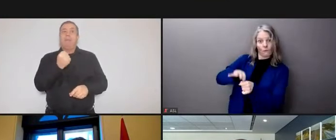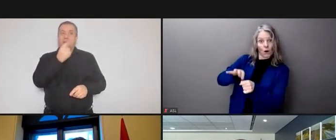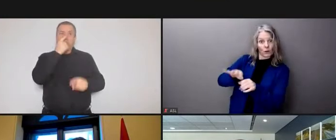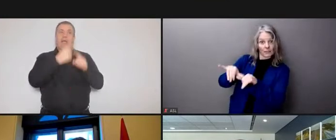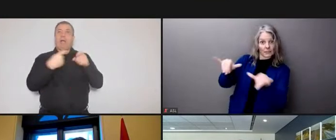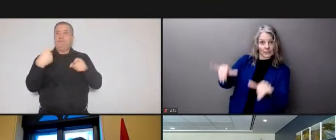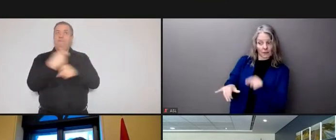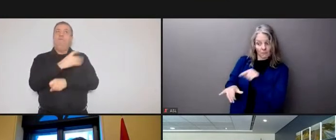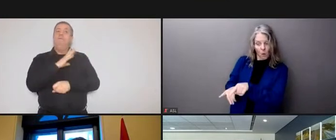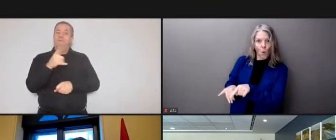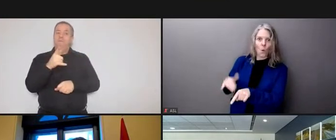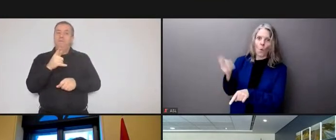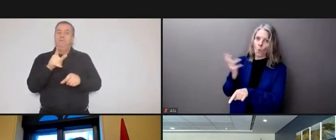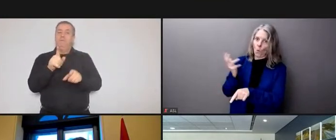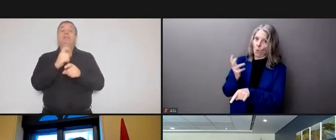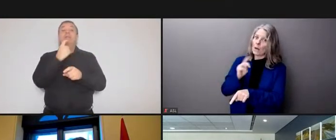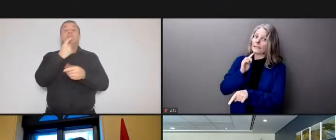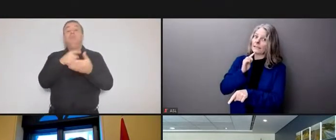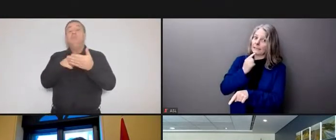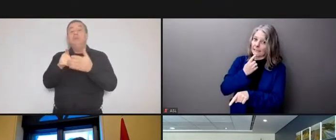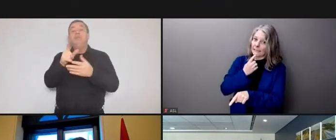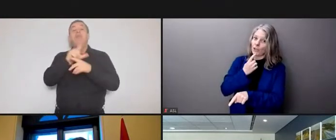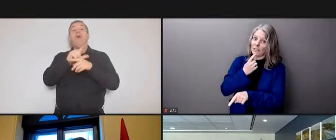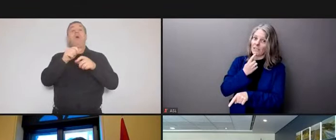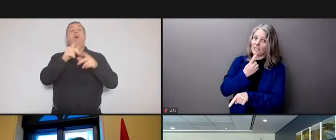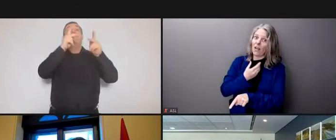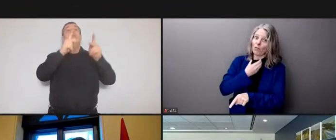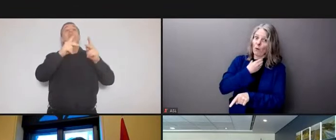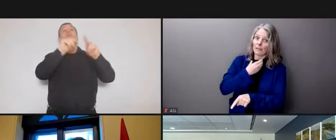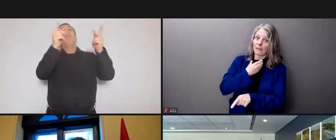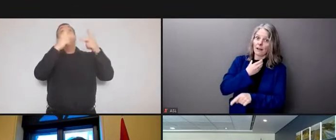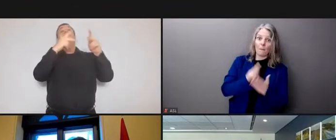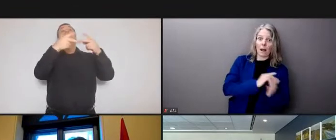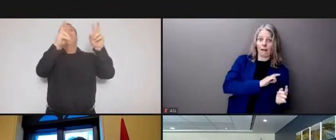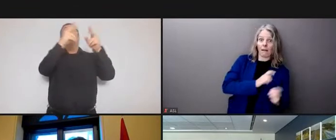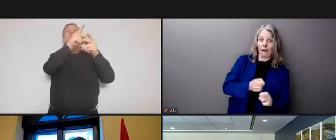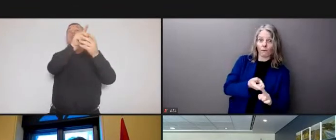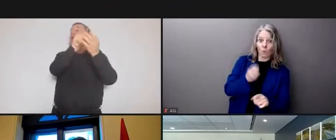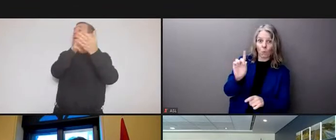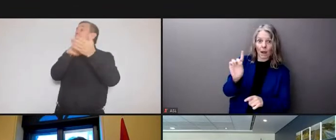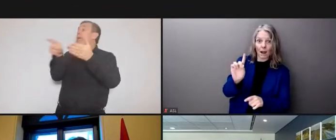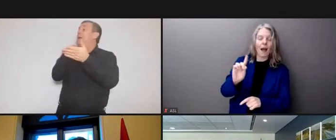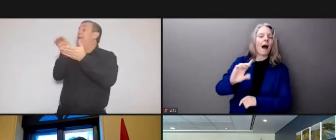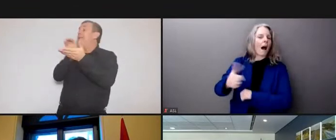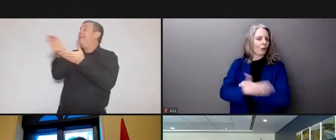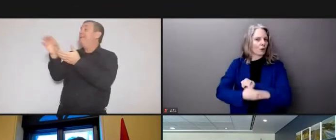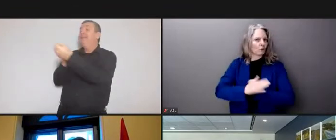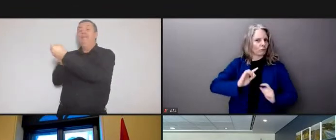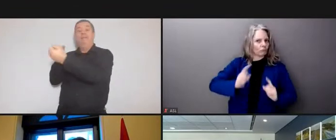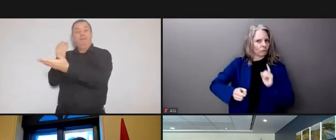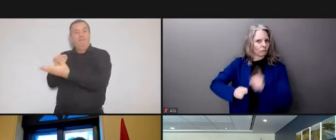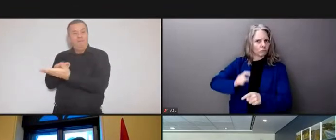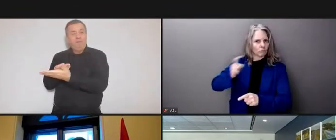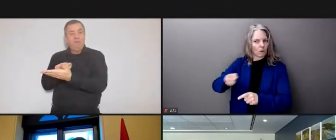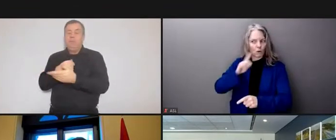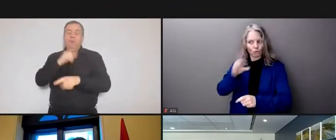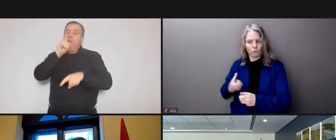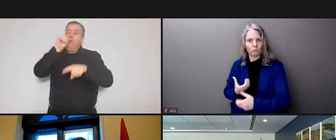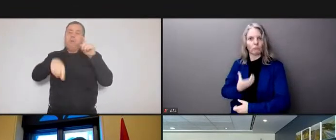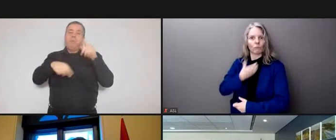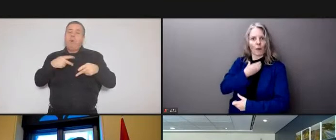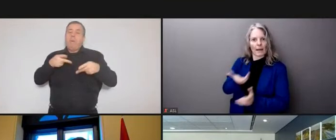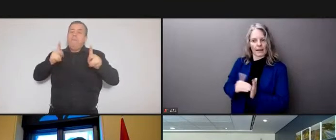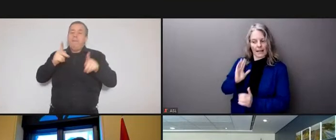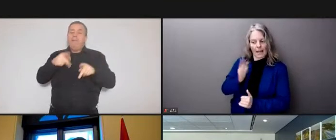financée par des acteurs étrangers nous nous ne pouvons permettre à ces sièges